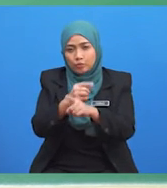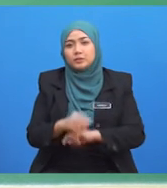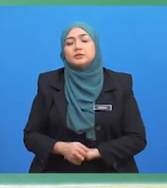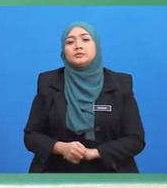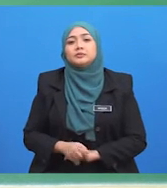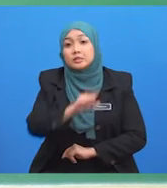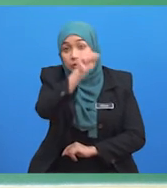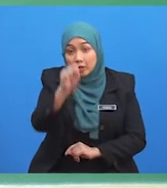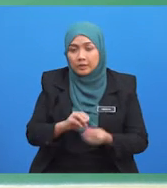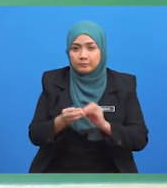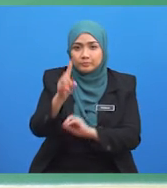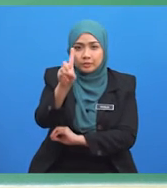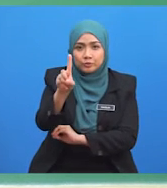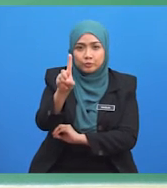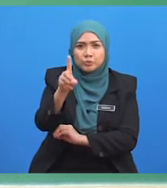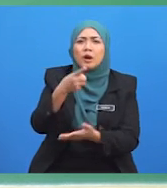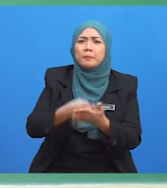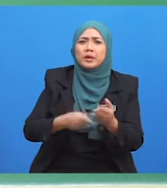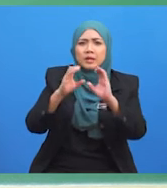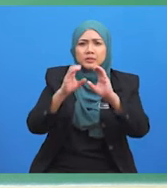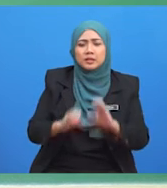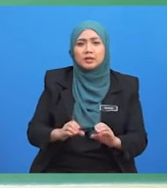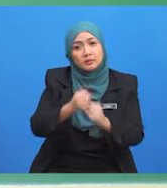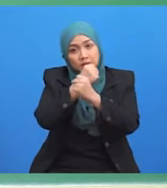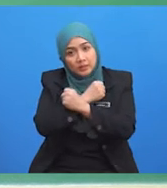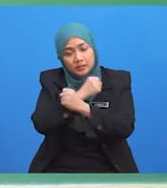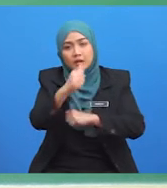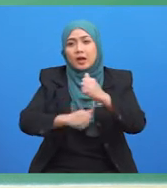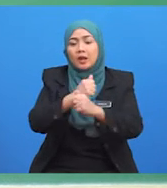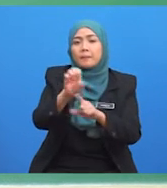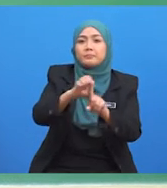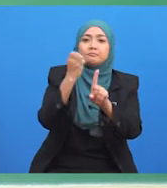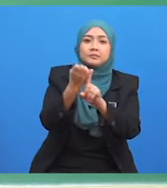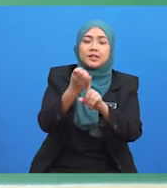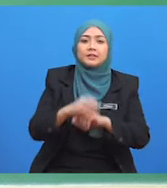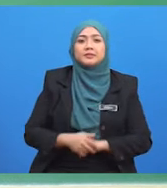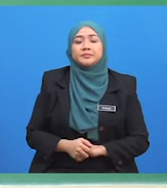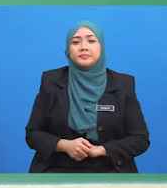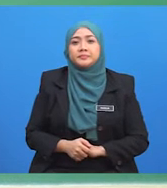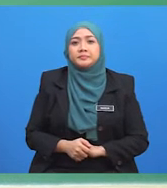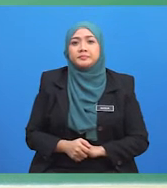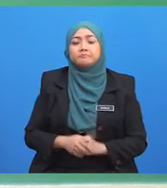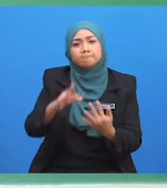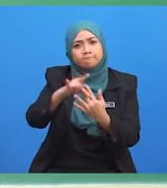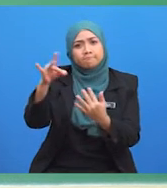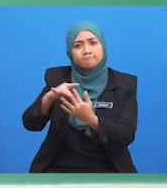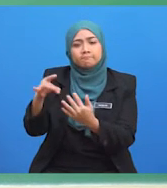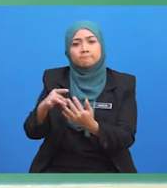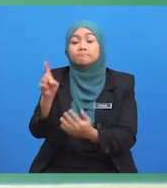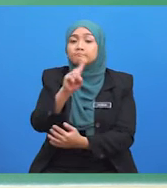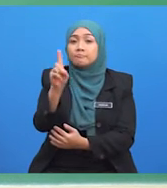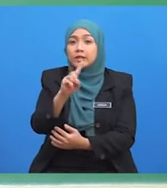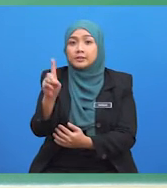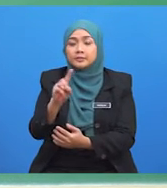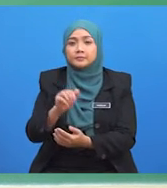Soalan pertama, apakah cara menyayangi alam sekitar? Pilihan jawapannya